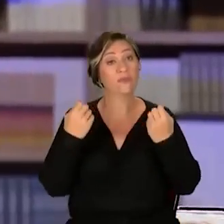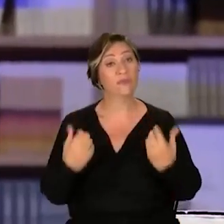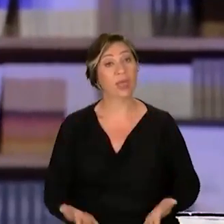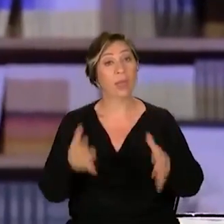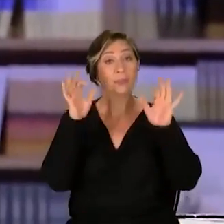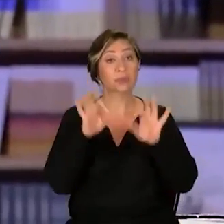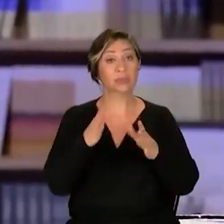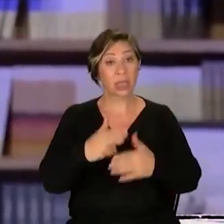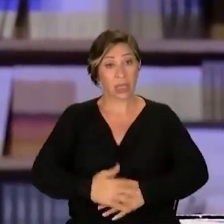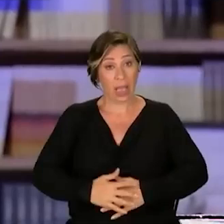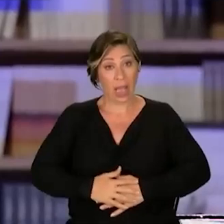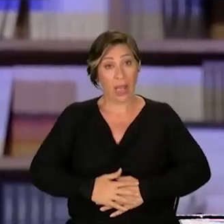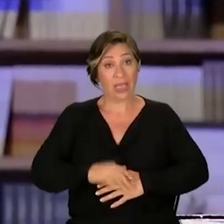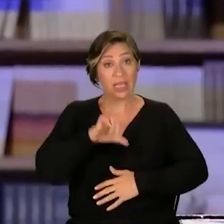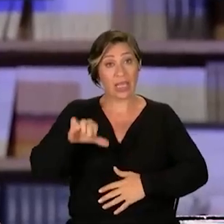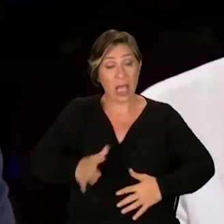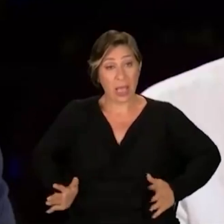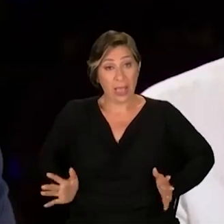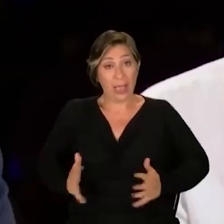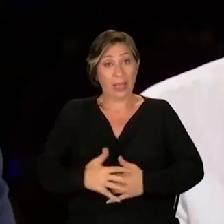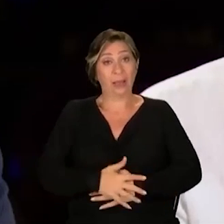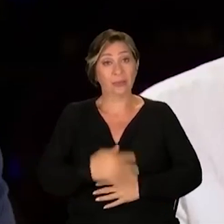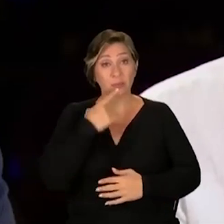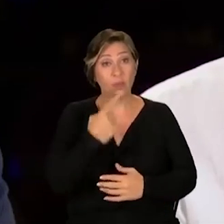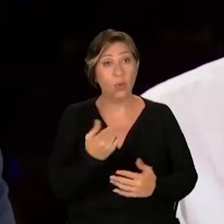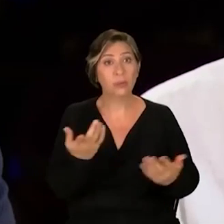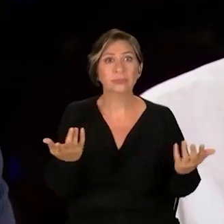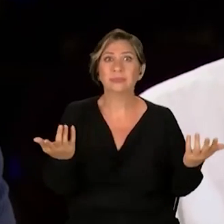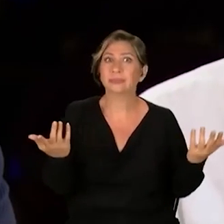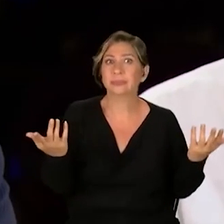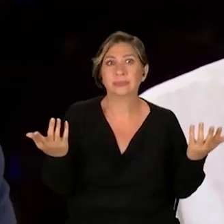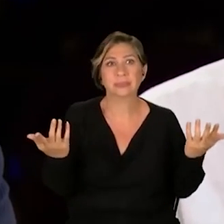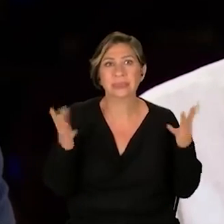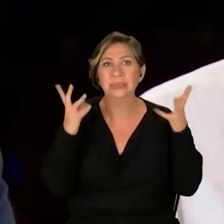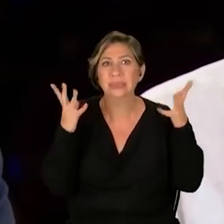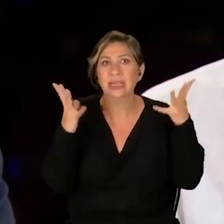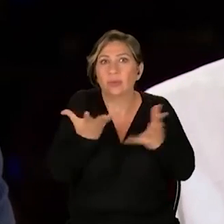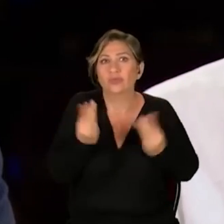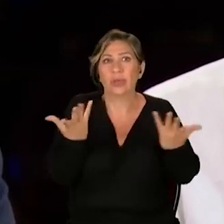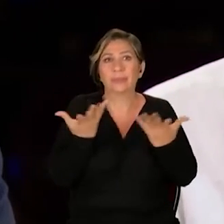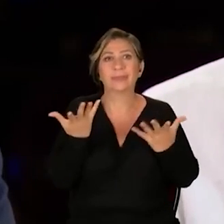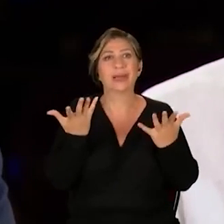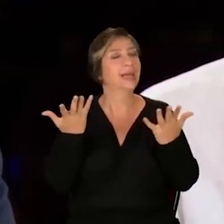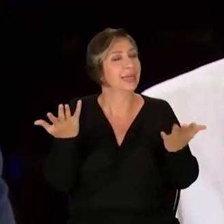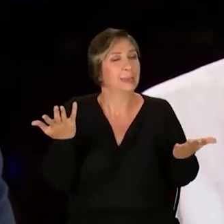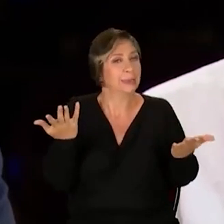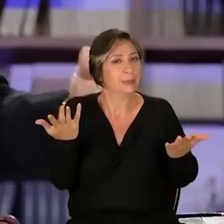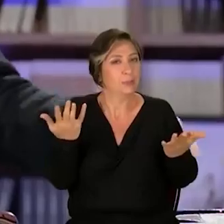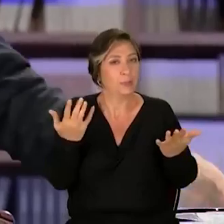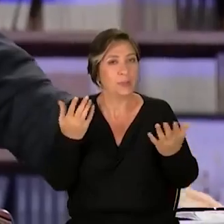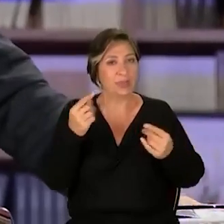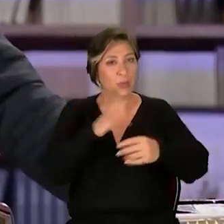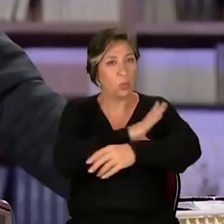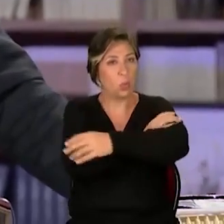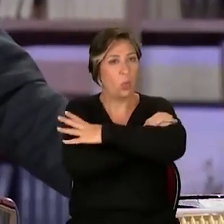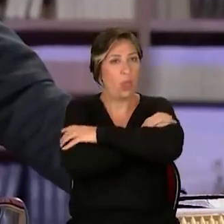başlamış. Karın bölgede yağ toplanması görüyorum tatlım falan. Yani delirtici bir şey. Yani biraz kollarda